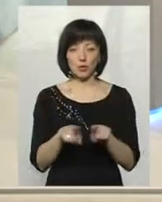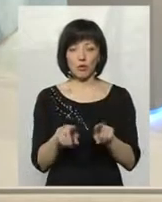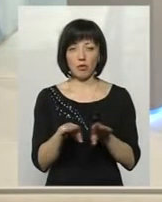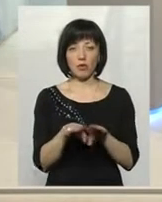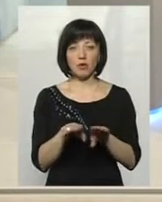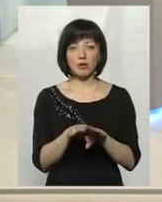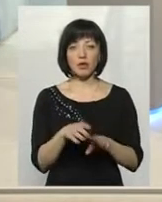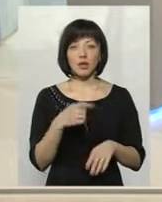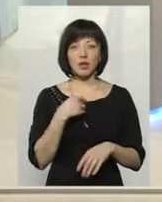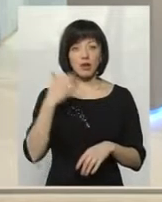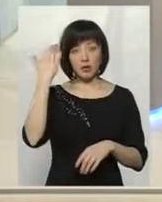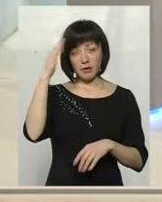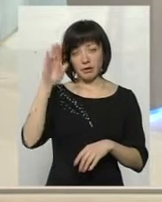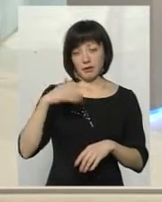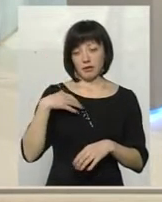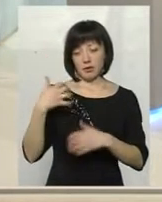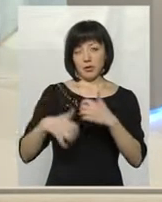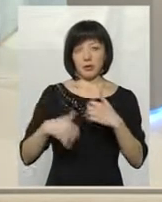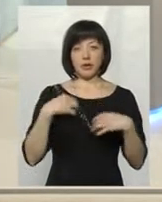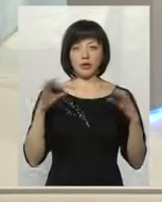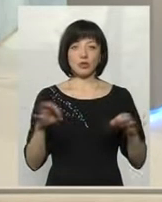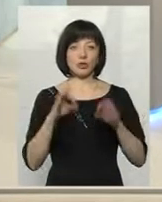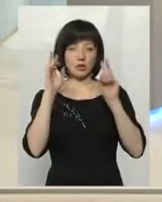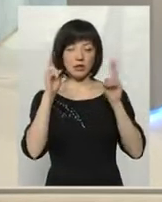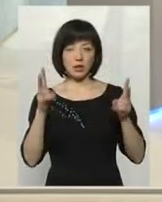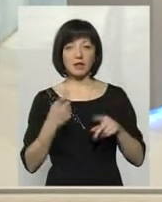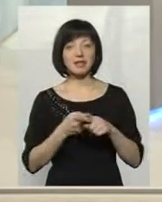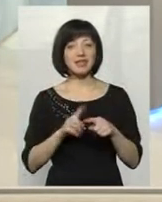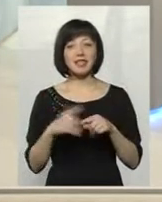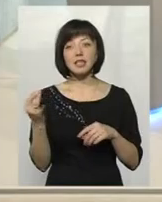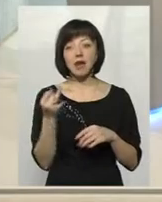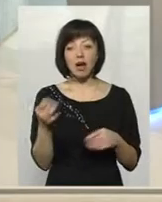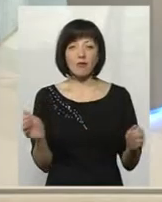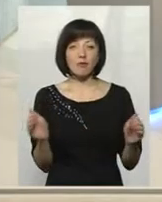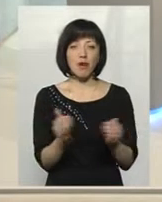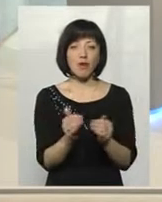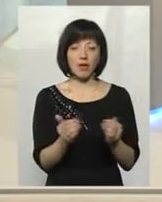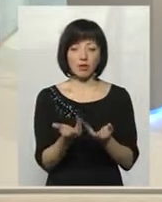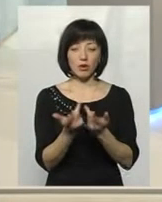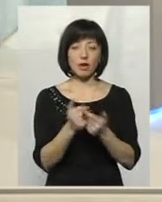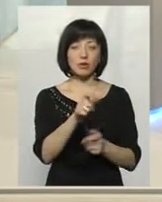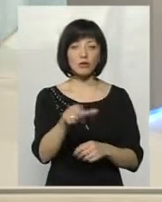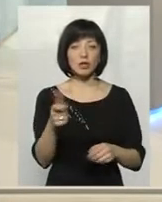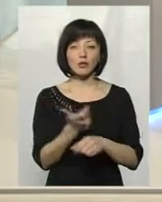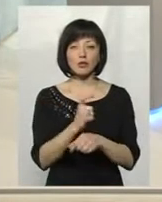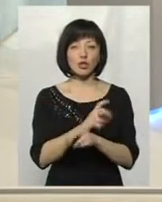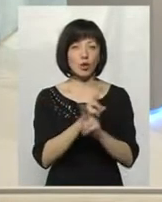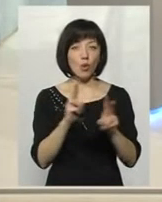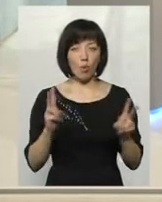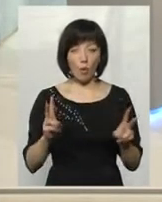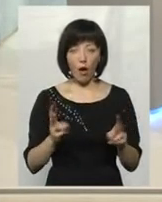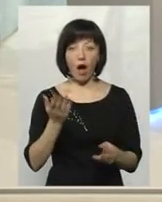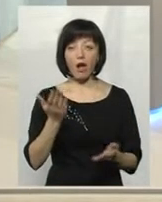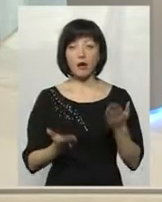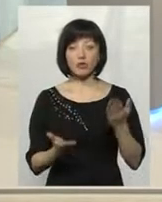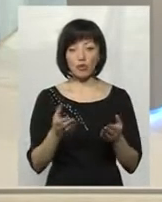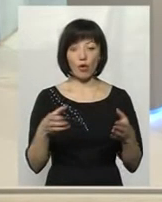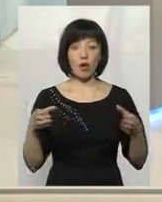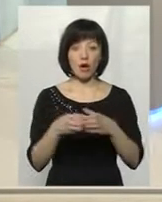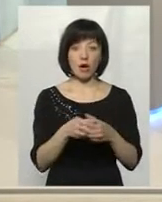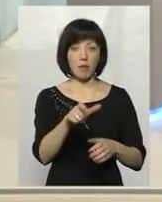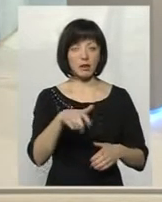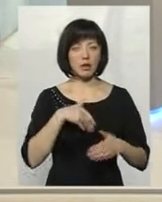моя хата з краю. Да, і складається враження, що це цікавить невеличку купку людей і більше нікого. От. А якщо громада